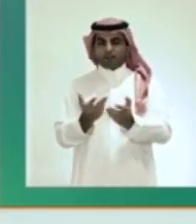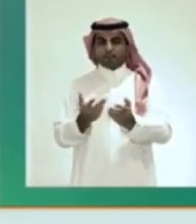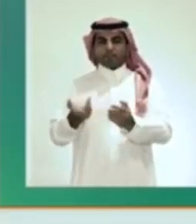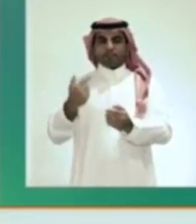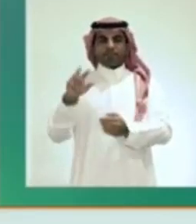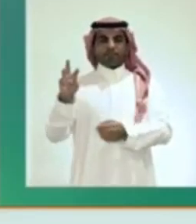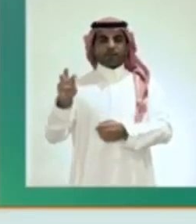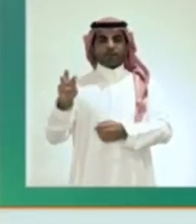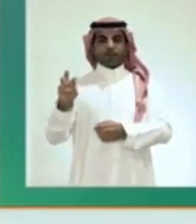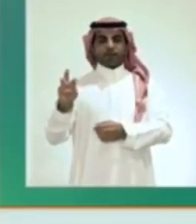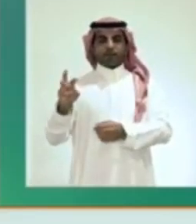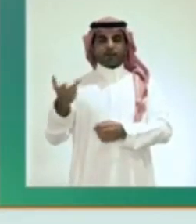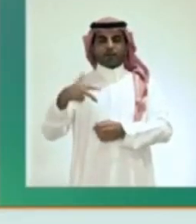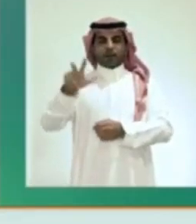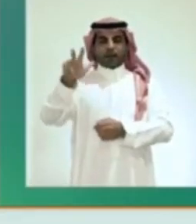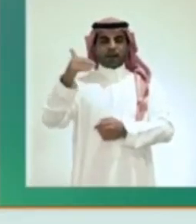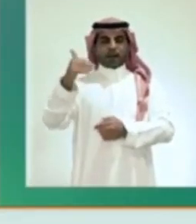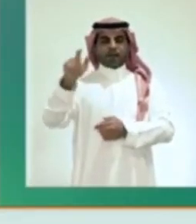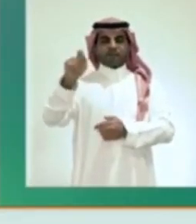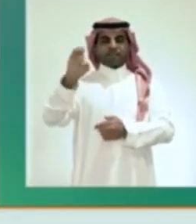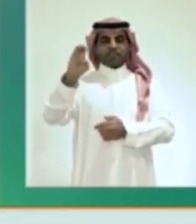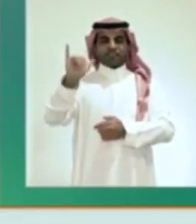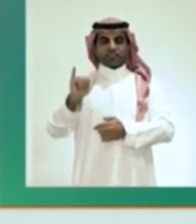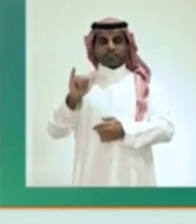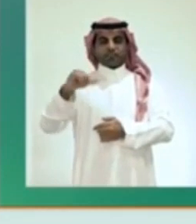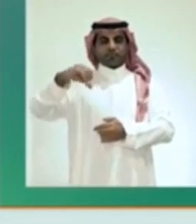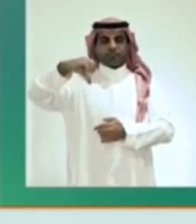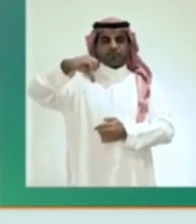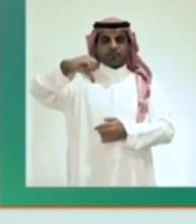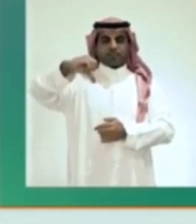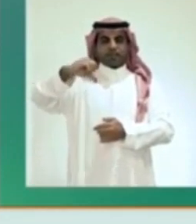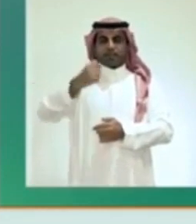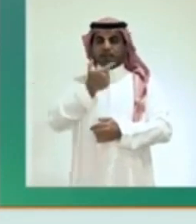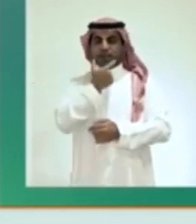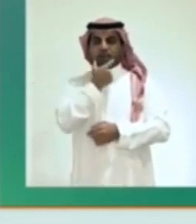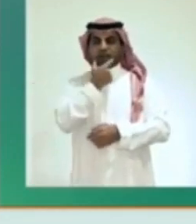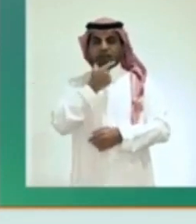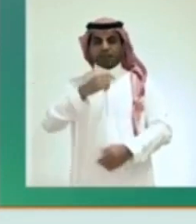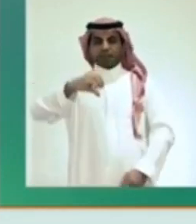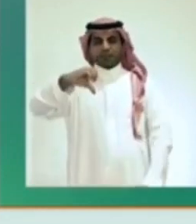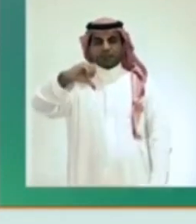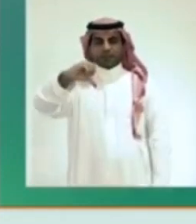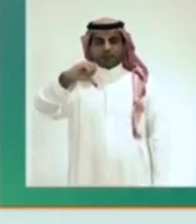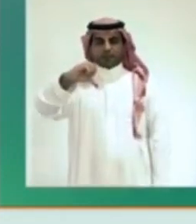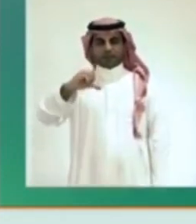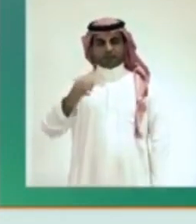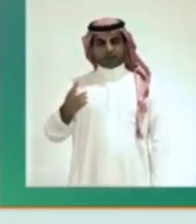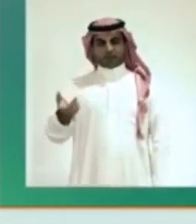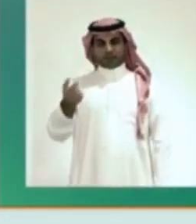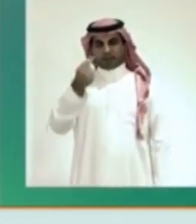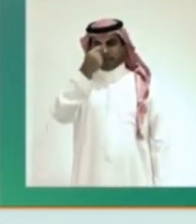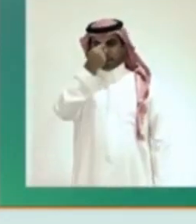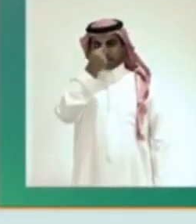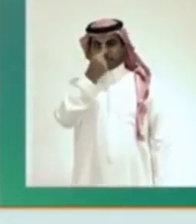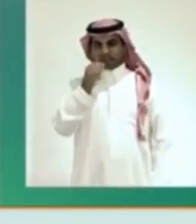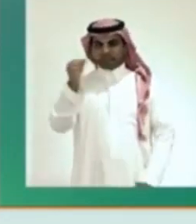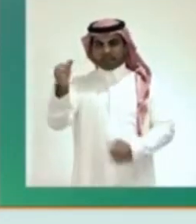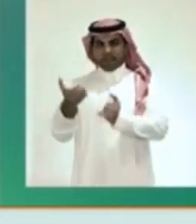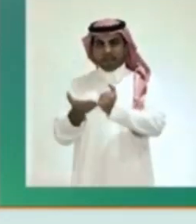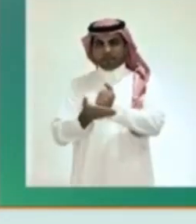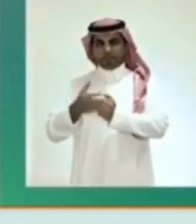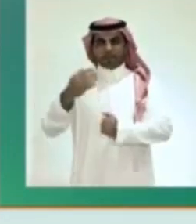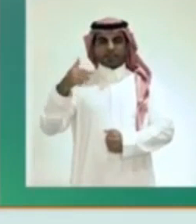30 حالة، في الخفجي 9 حالات، في الرياض 9 حالات، في خميس مشيط 6 حالات،